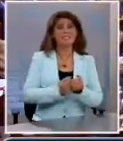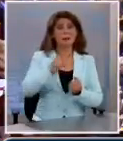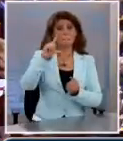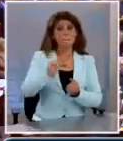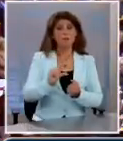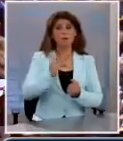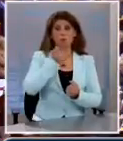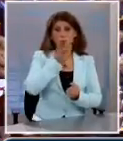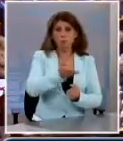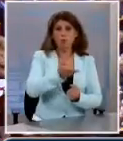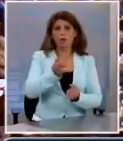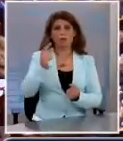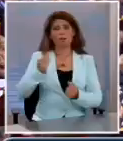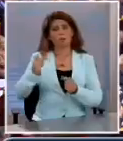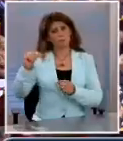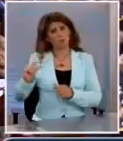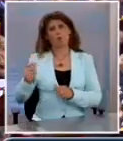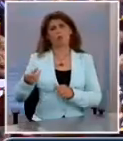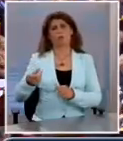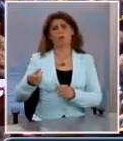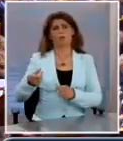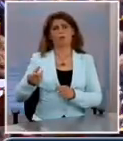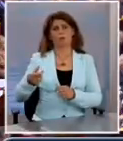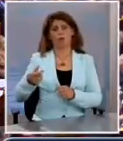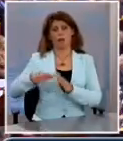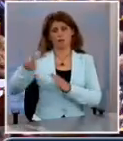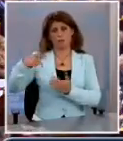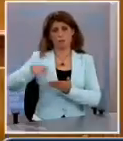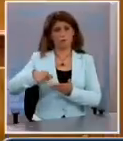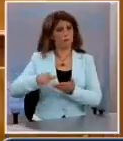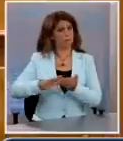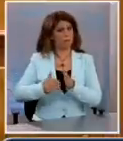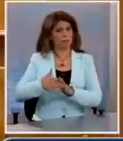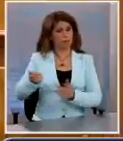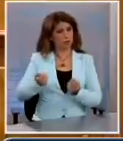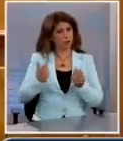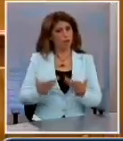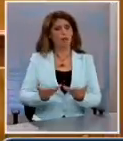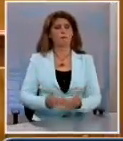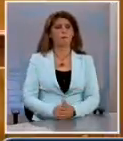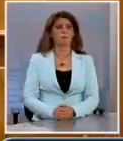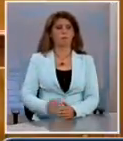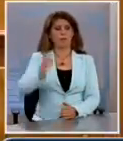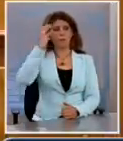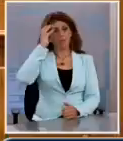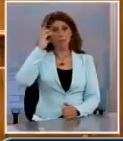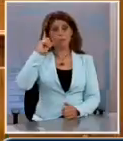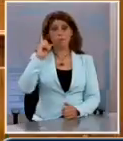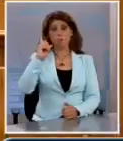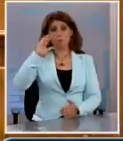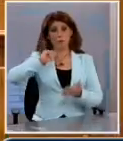των δαπανών και λιγότερο στην αύξηση των φόρων. Το έχουμε κάνει και πράξη. Θυμίζω ότι το πρώτο